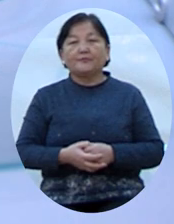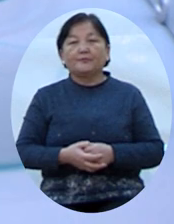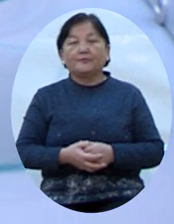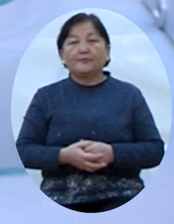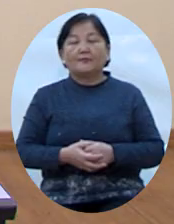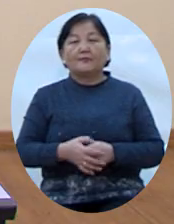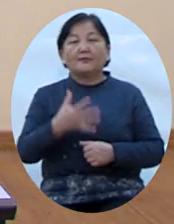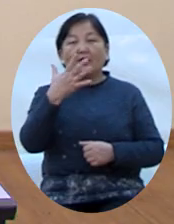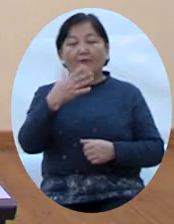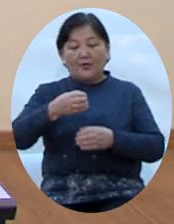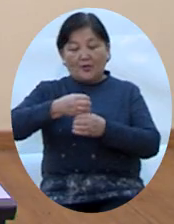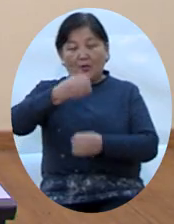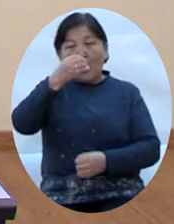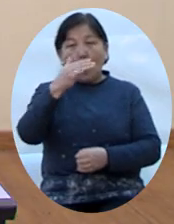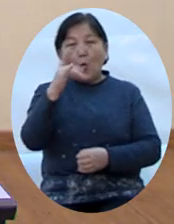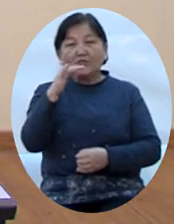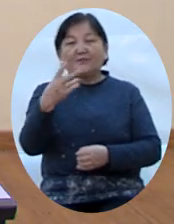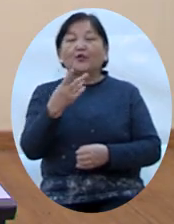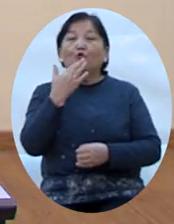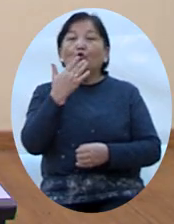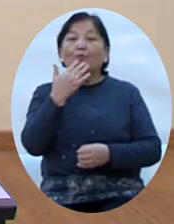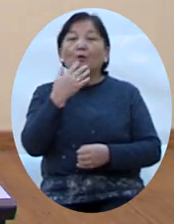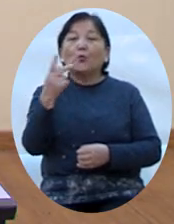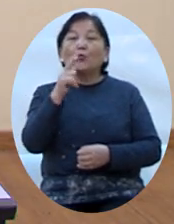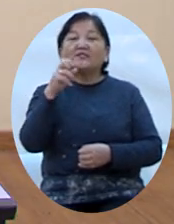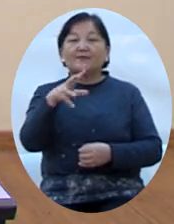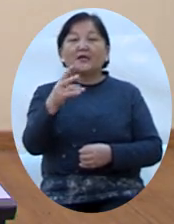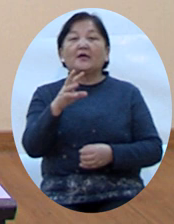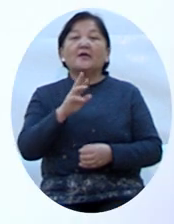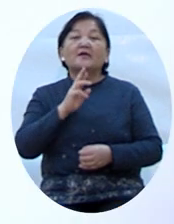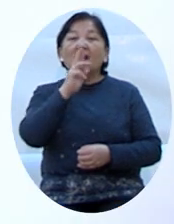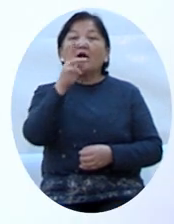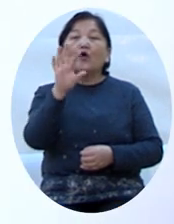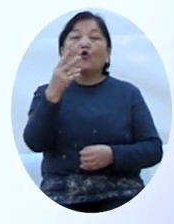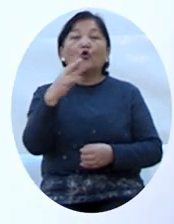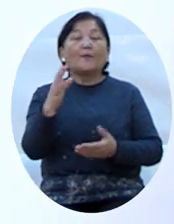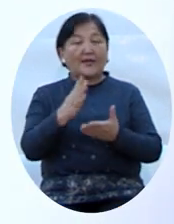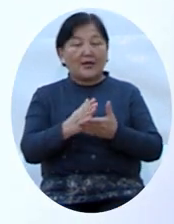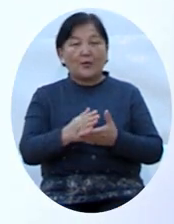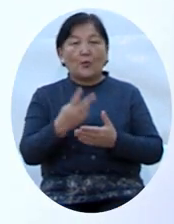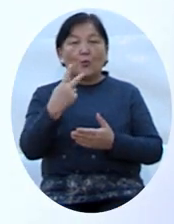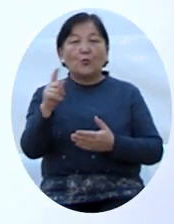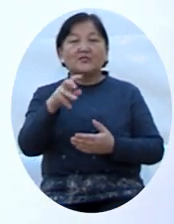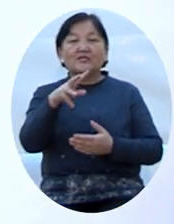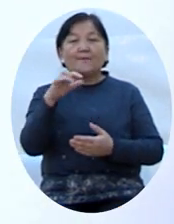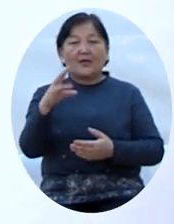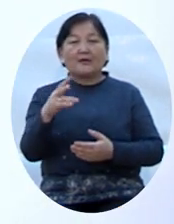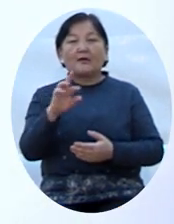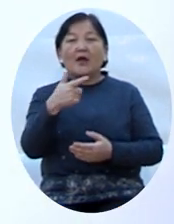За 5 дахь уусамлын өнгө үзмэн ягаан өнгийг үзүүлж байна.